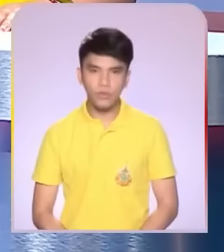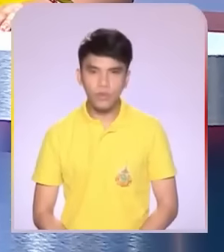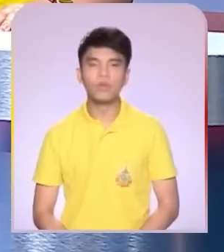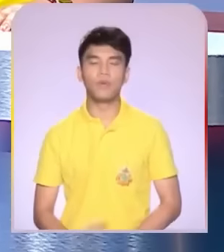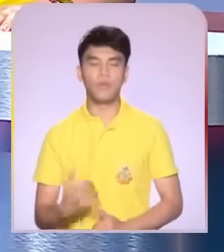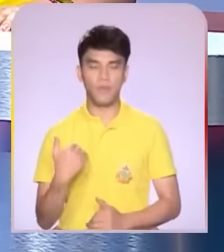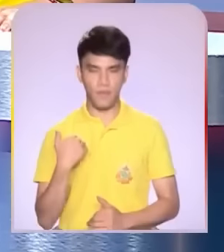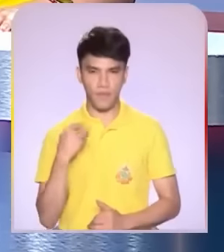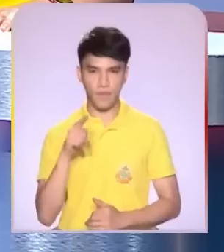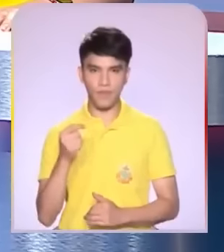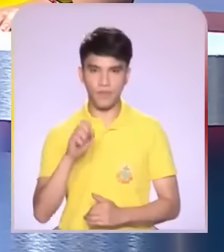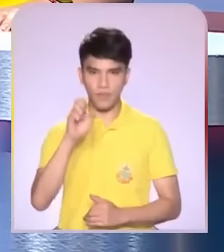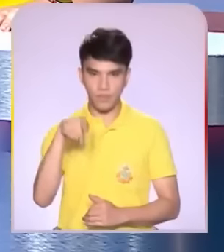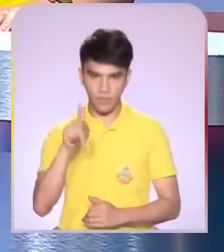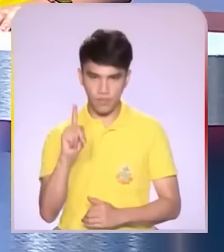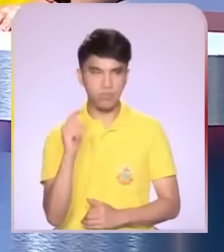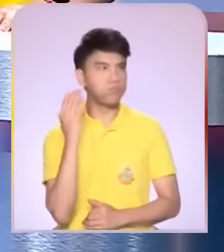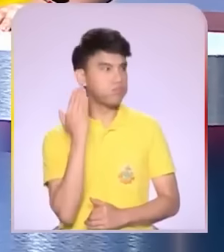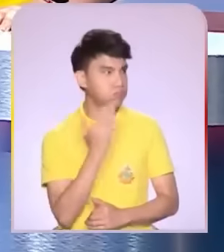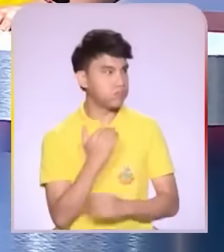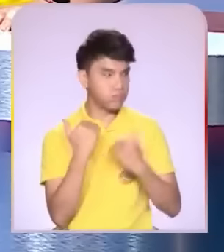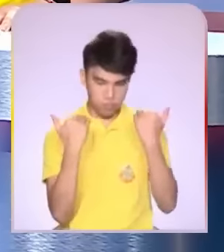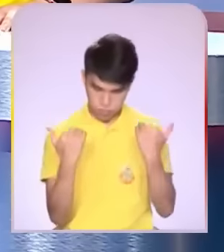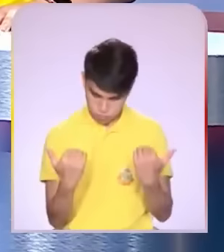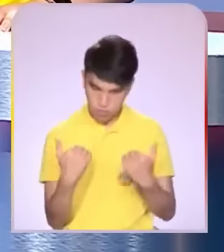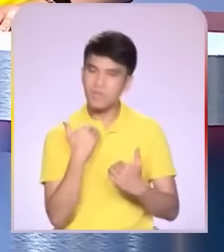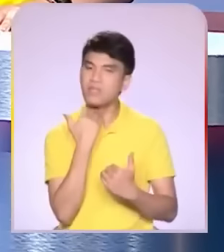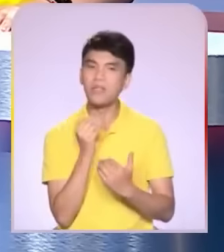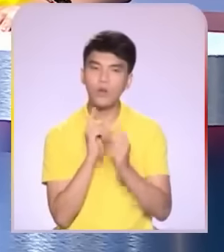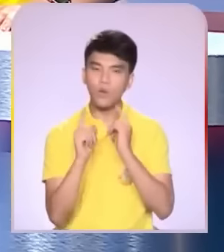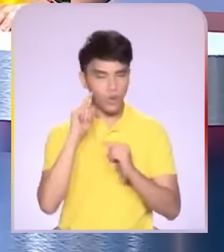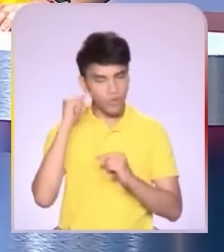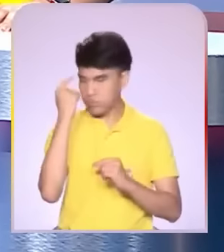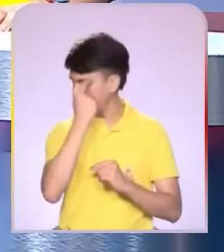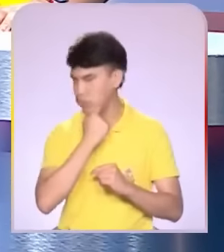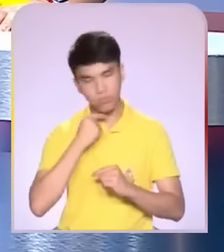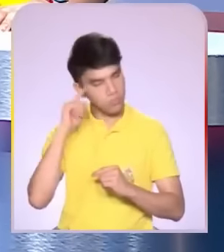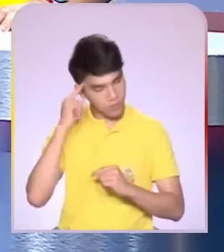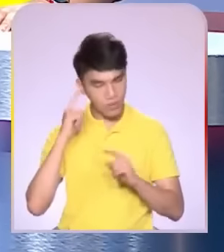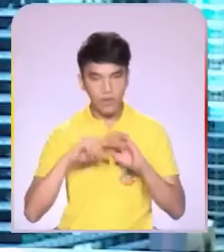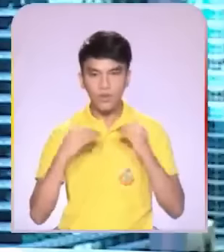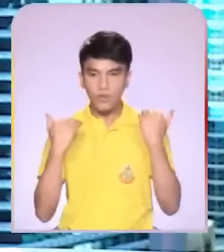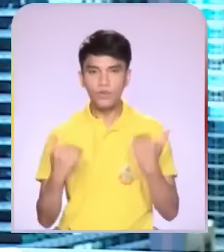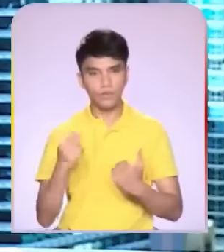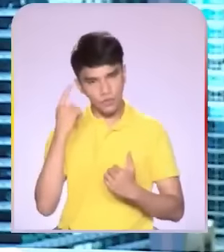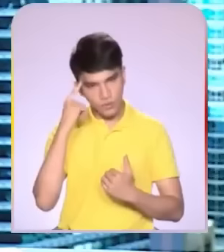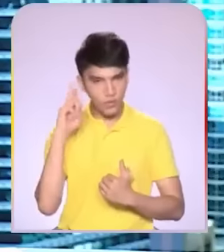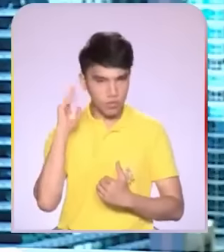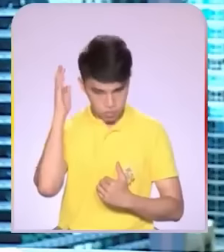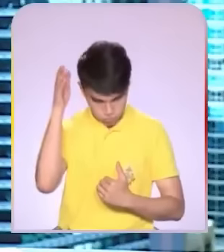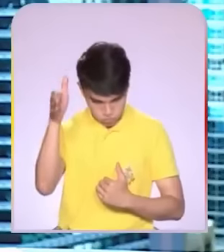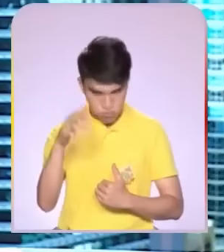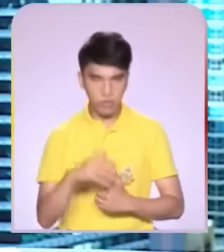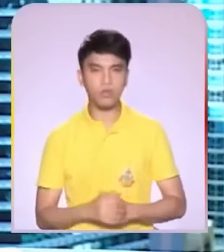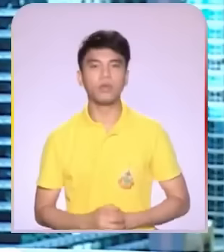จะมีหลายประทีปแหละพี ่แต่ประทีปที่นั่งรายการคือประทีปนี ้ แต่ประทีปที่อยู่ในคลิปที่เขาพูดถึงไม่รู้ประทีปไหน ไม่รู้แต่อันเนี้ยรู ้ เพราะก่อนหน้